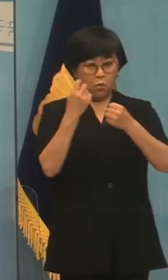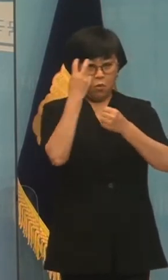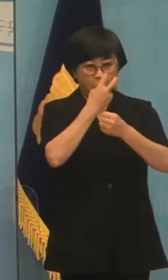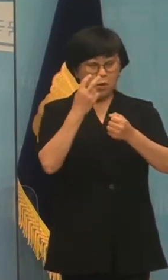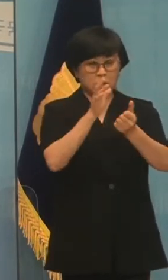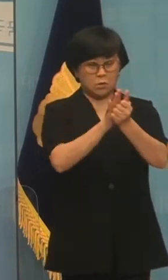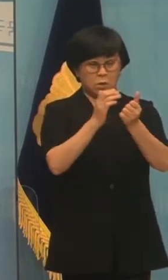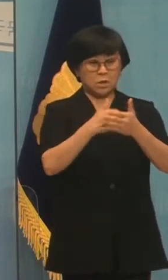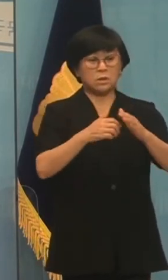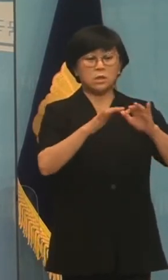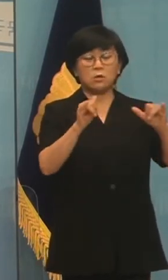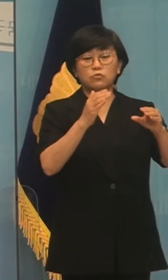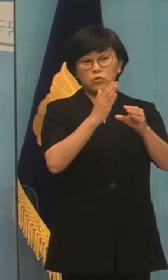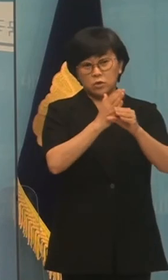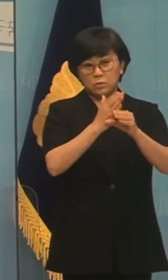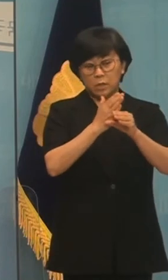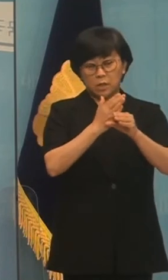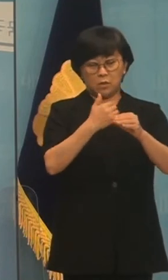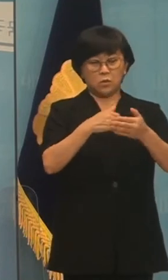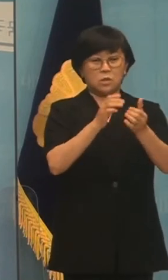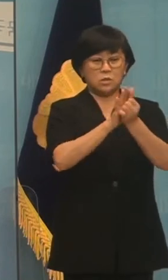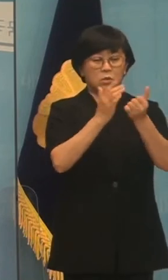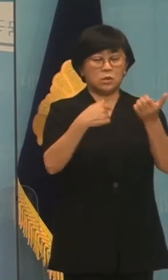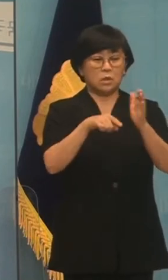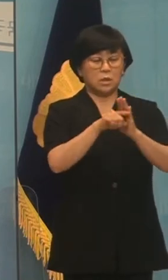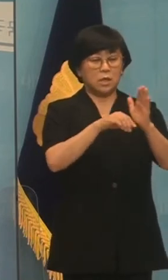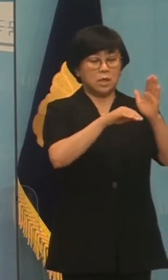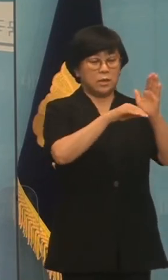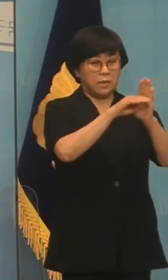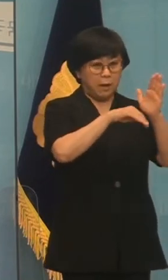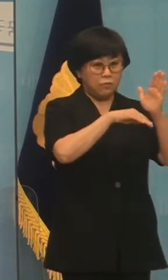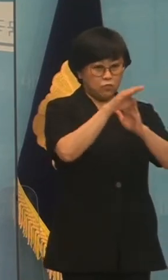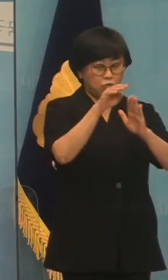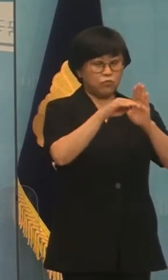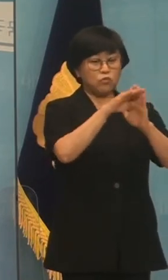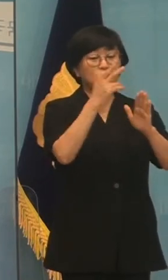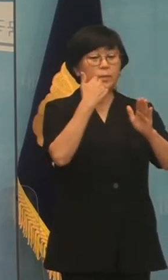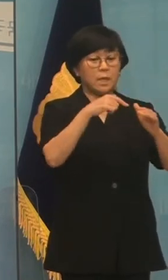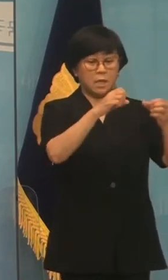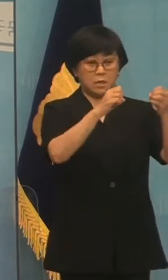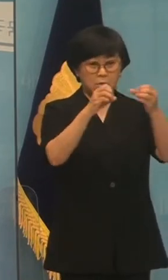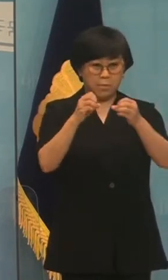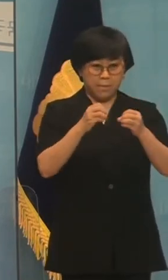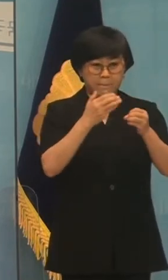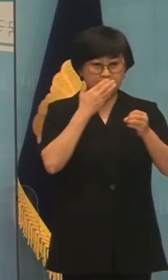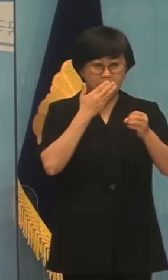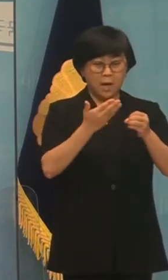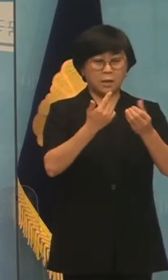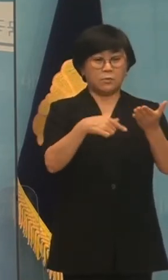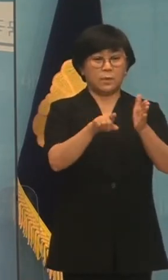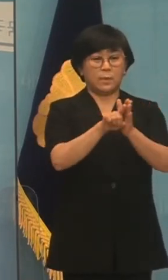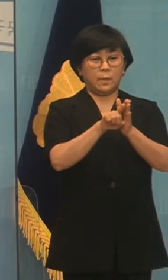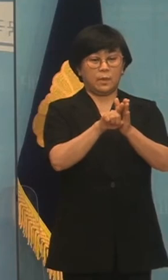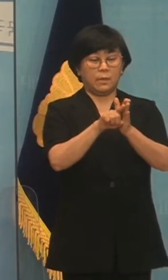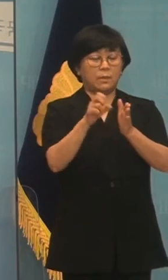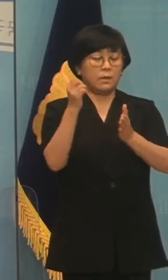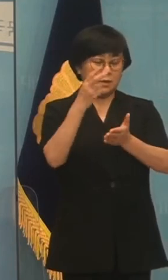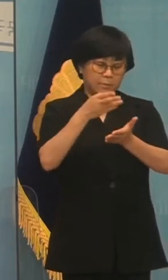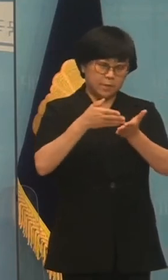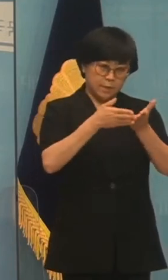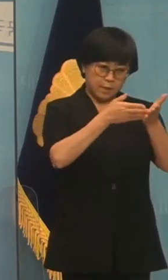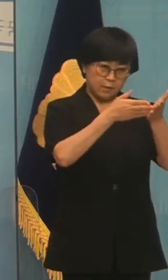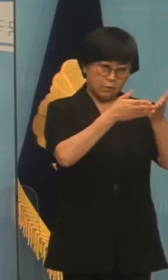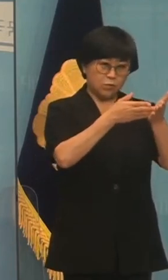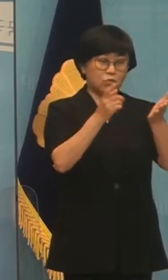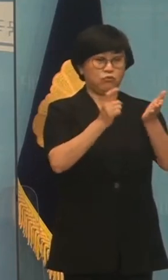지원을 통해 남북관계와 북미관계의 새로운 단초를 여는 출발점으로 삼을 것을 다시 한번